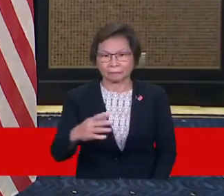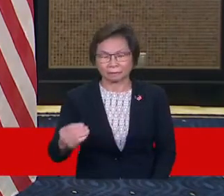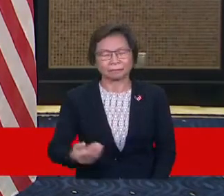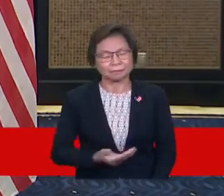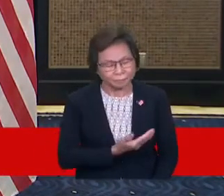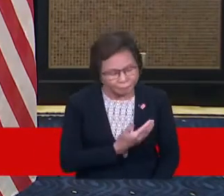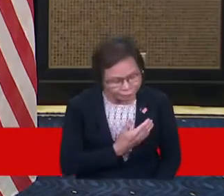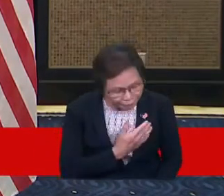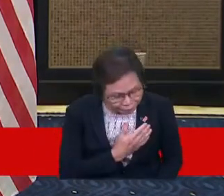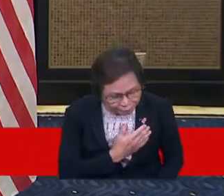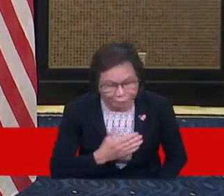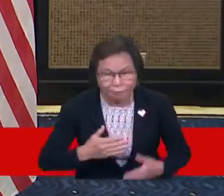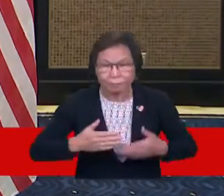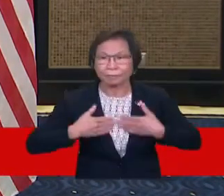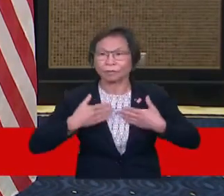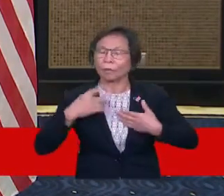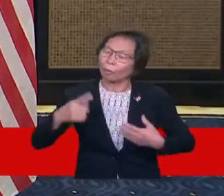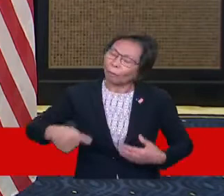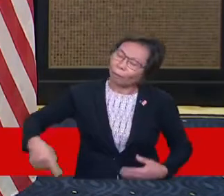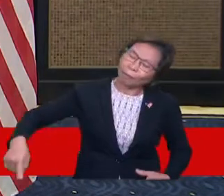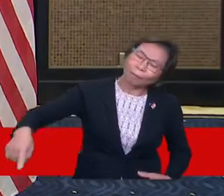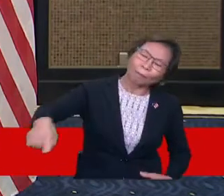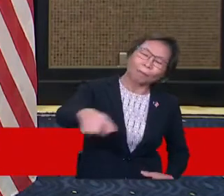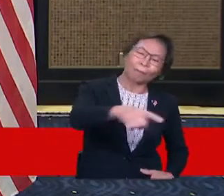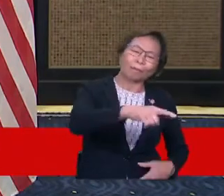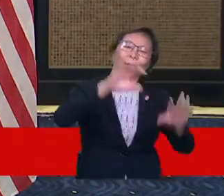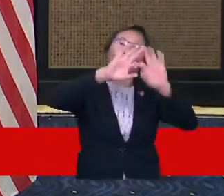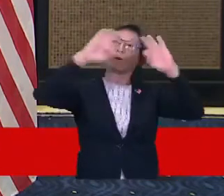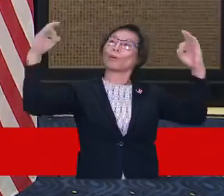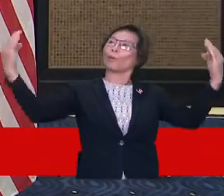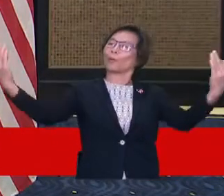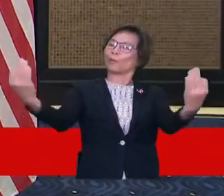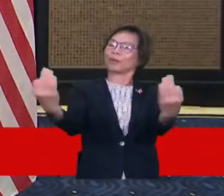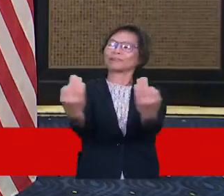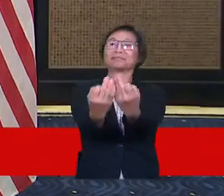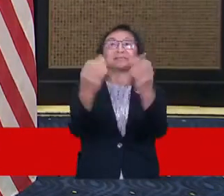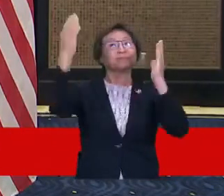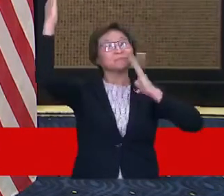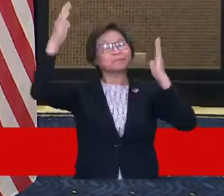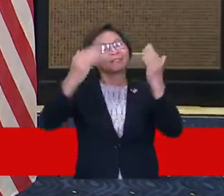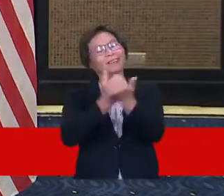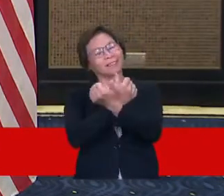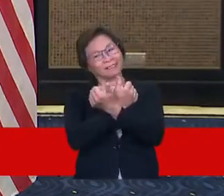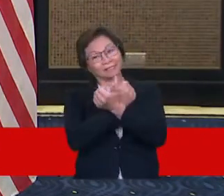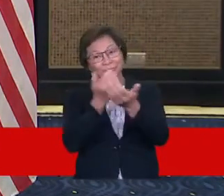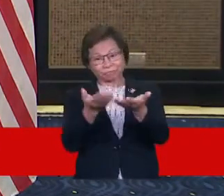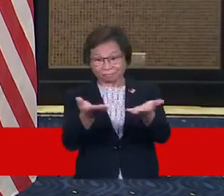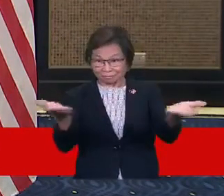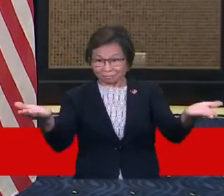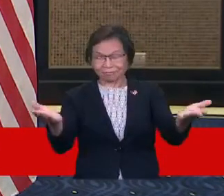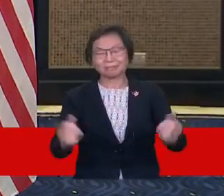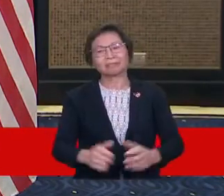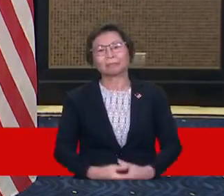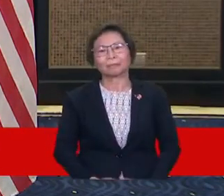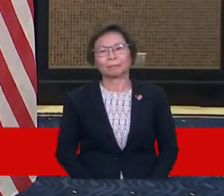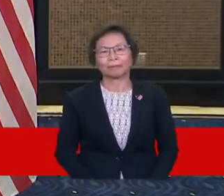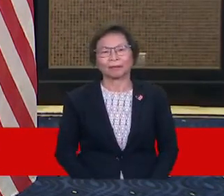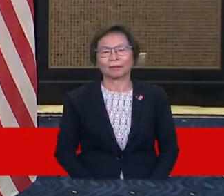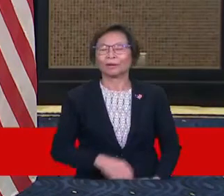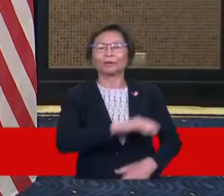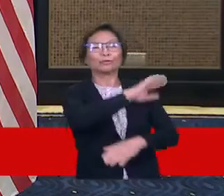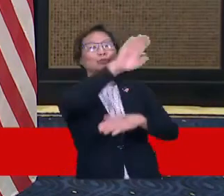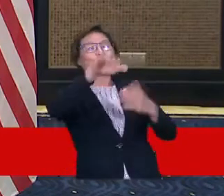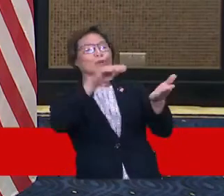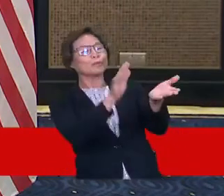salam sejahtera kepada seluruh keluarga Indonesia yang saya kasih lihat segala